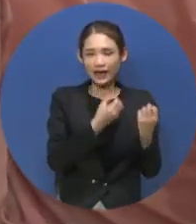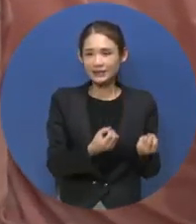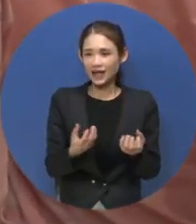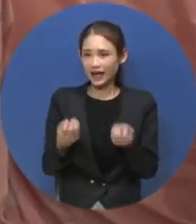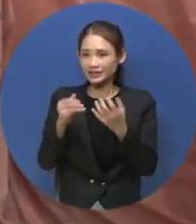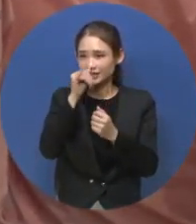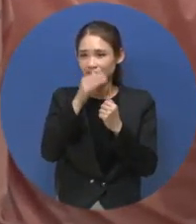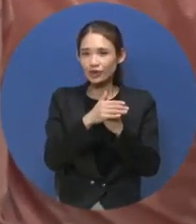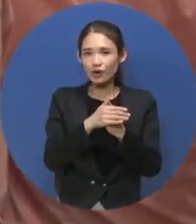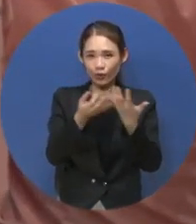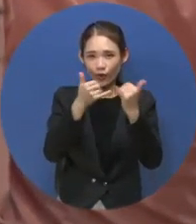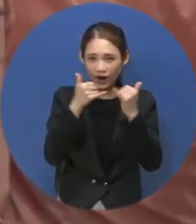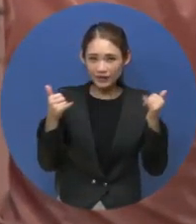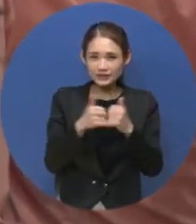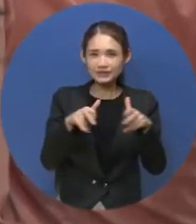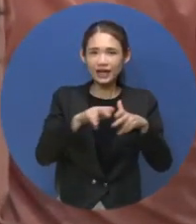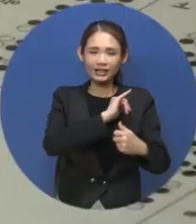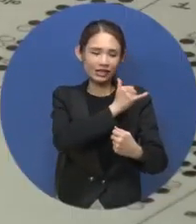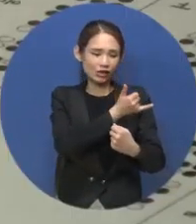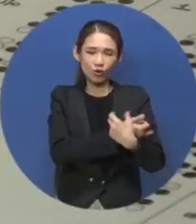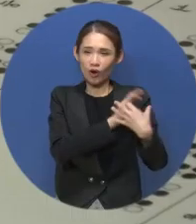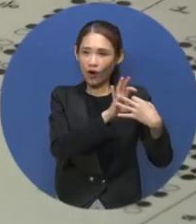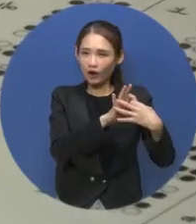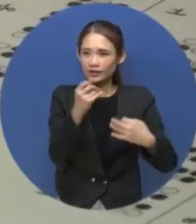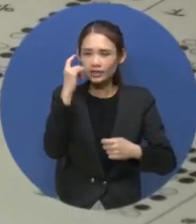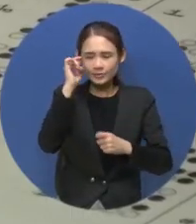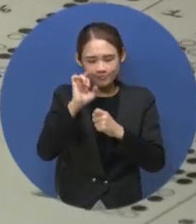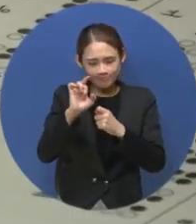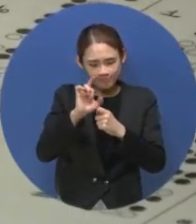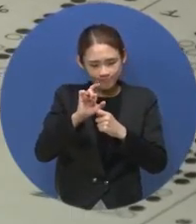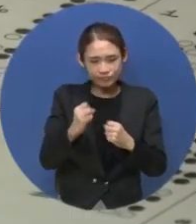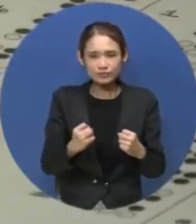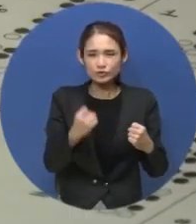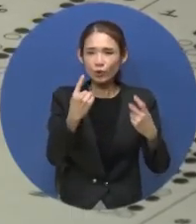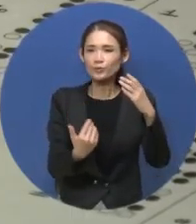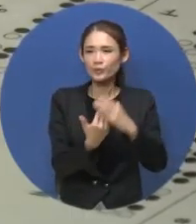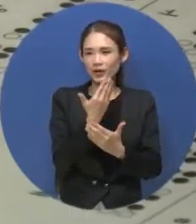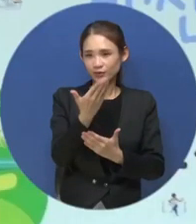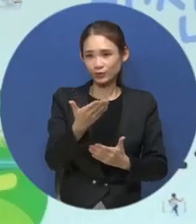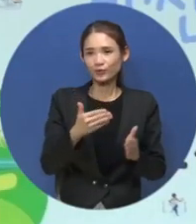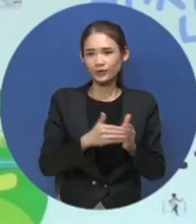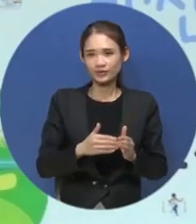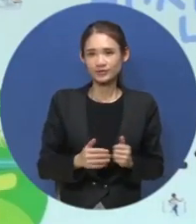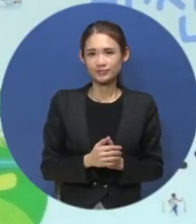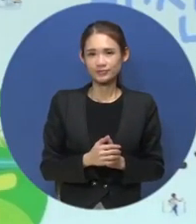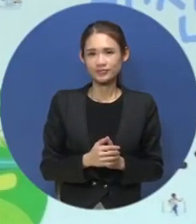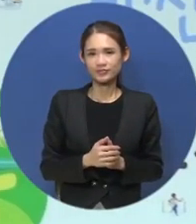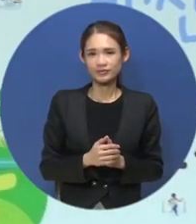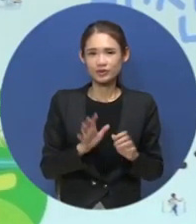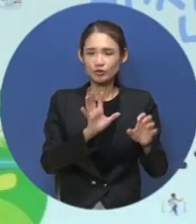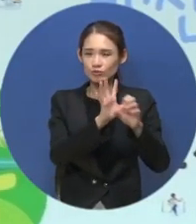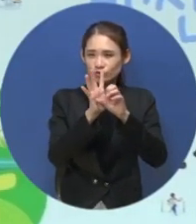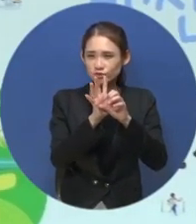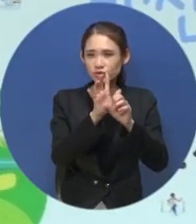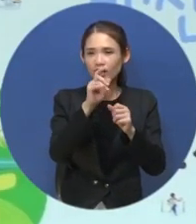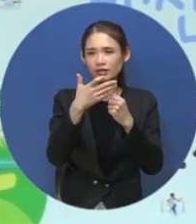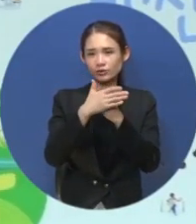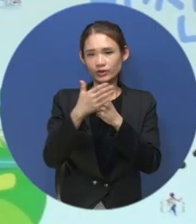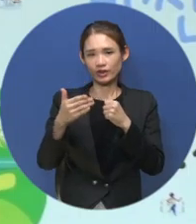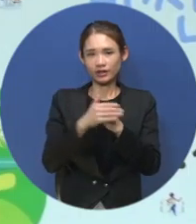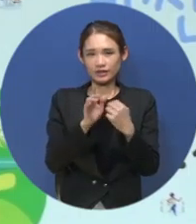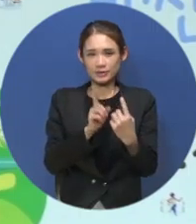수 있는 길이라고 저는 생각을 합니다. 한편 로비에서는 장애인 바로 알기 퀴즈와 점자 체험과